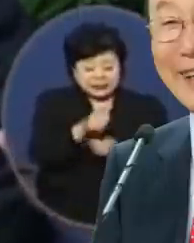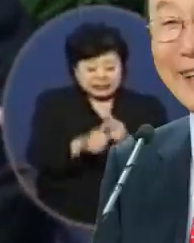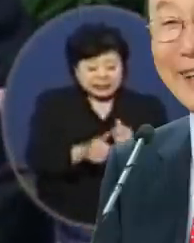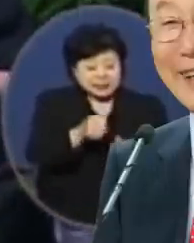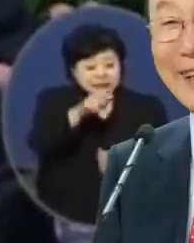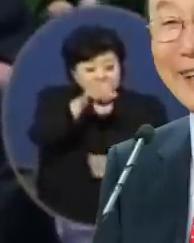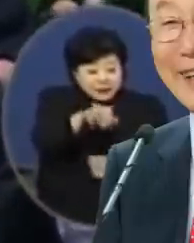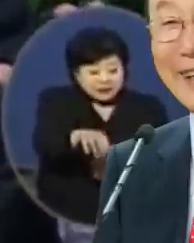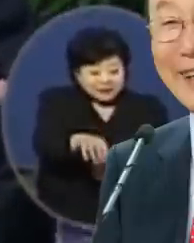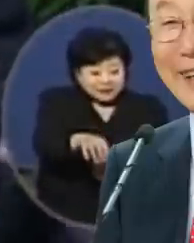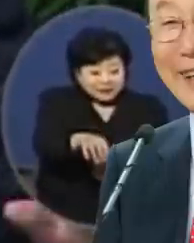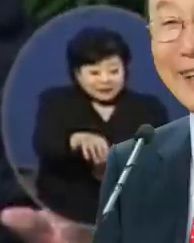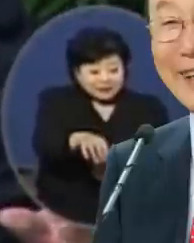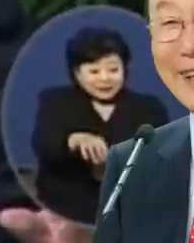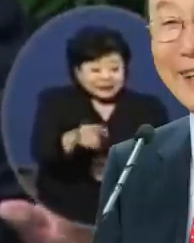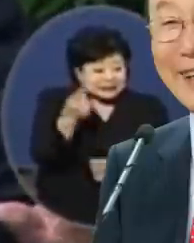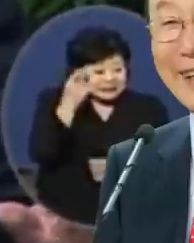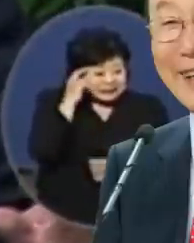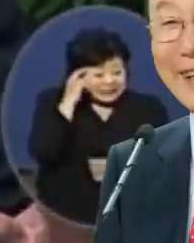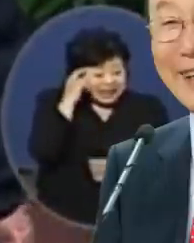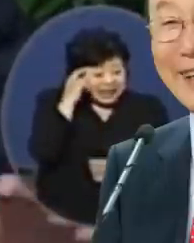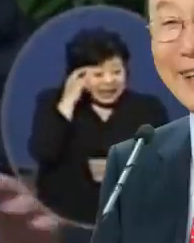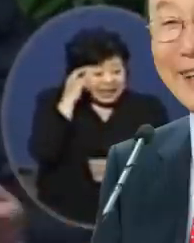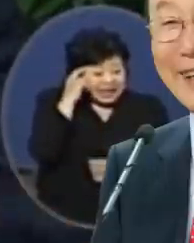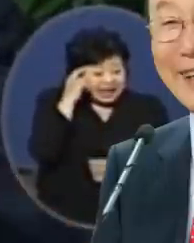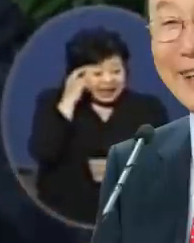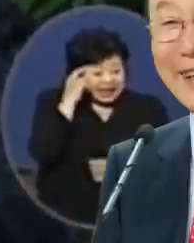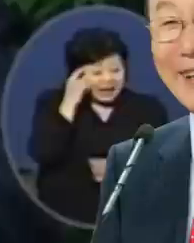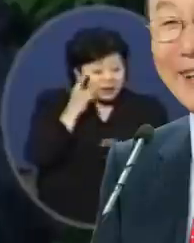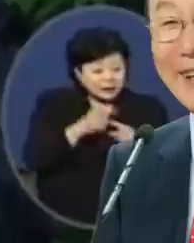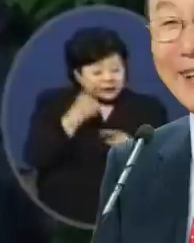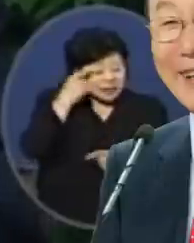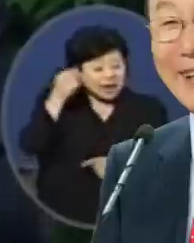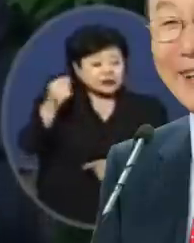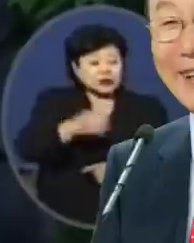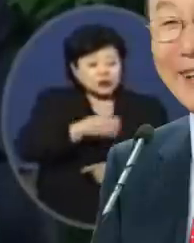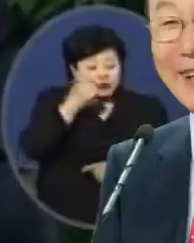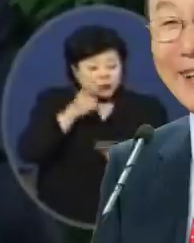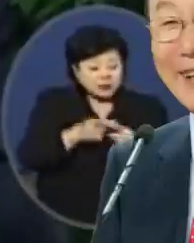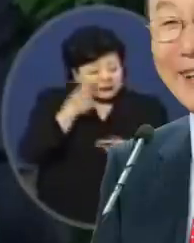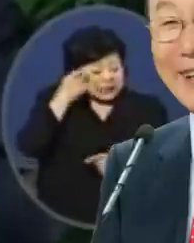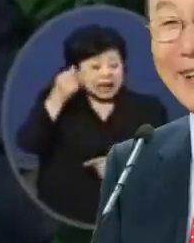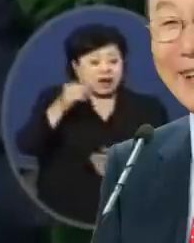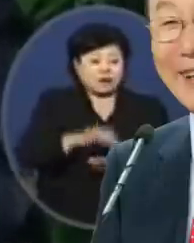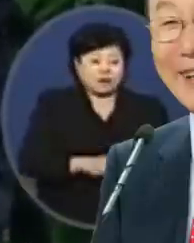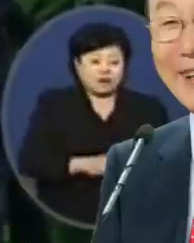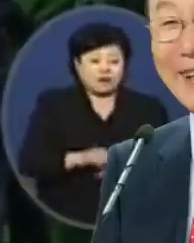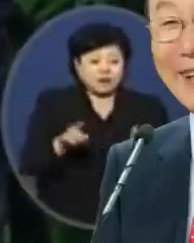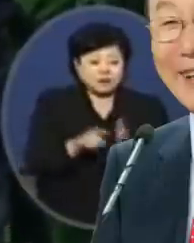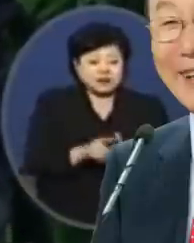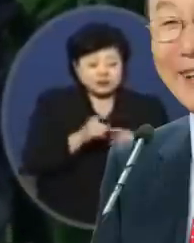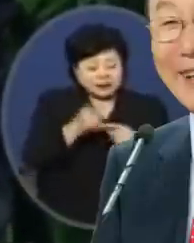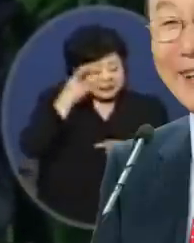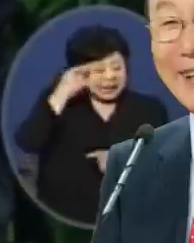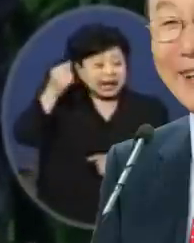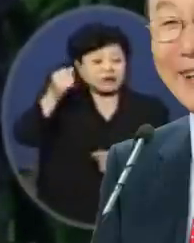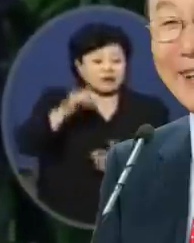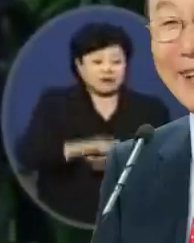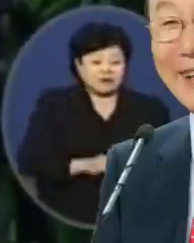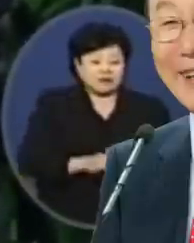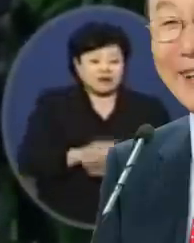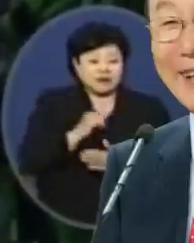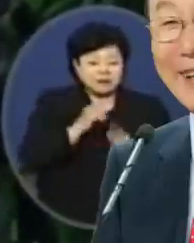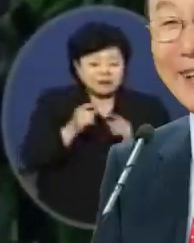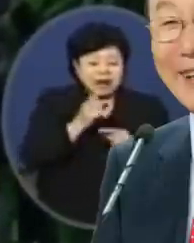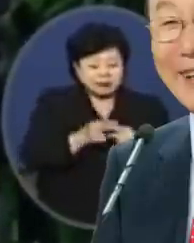하나님 앞에서 생각이 긍정적이어야 되고 꿈이 긍정적이 되고 믿음이 긍정적이 되고